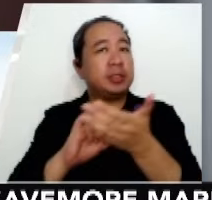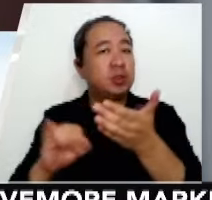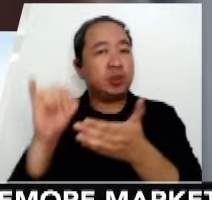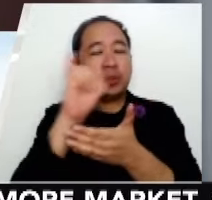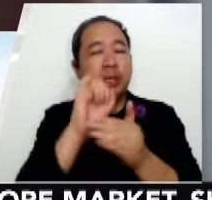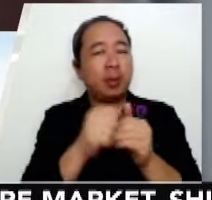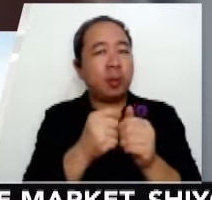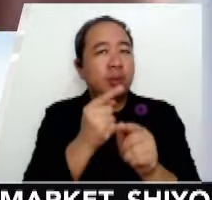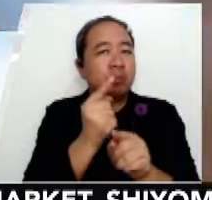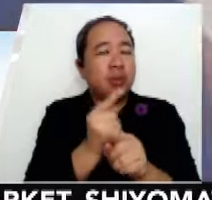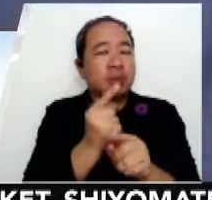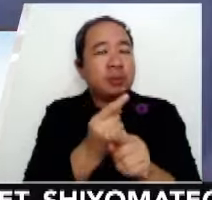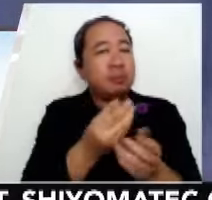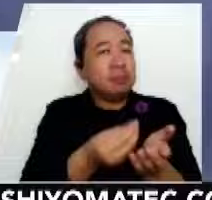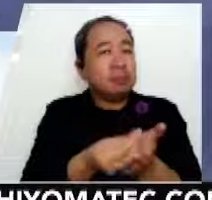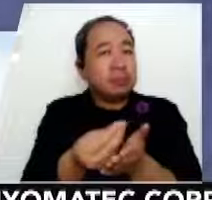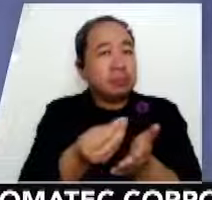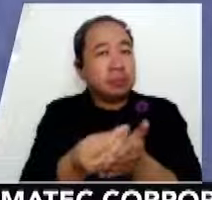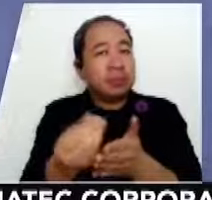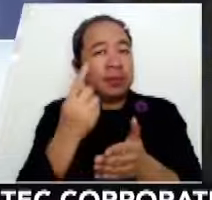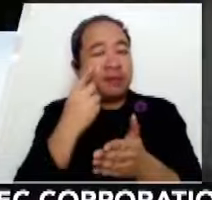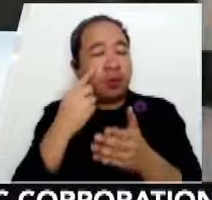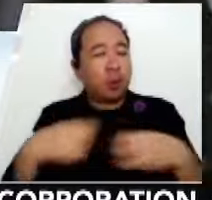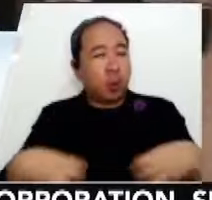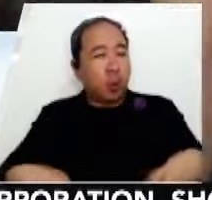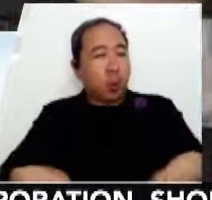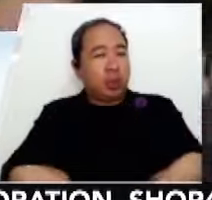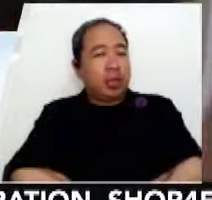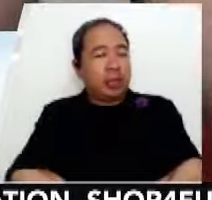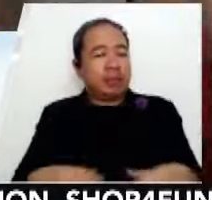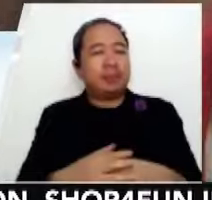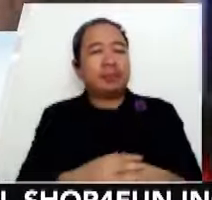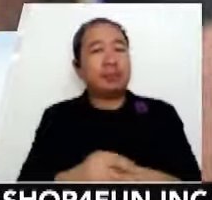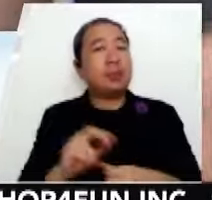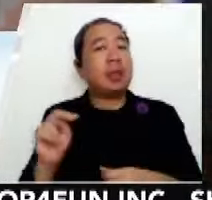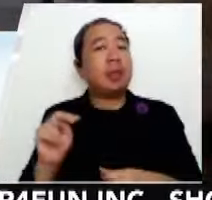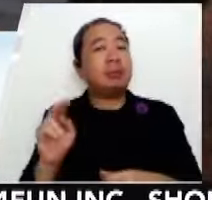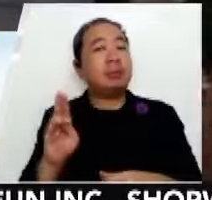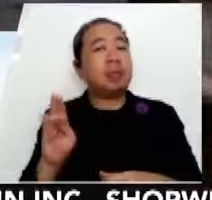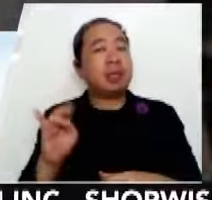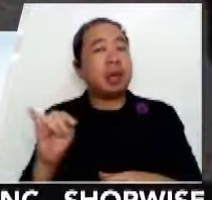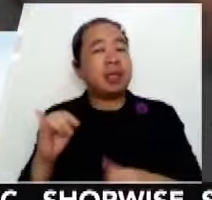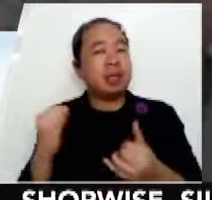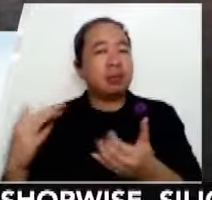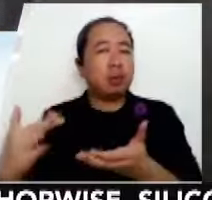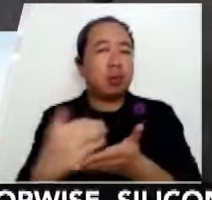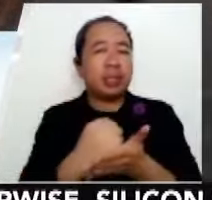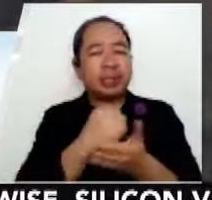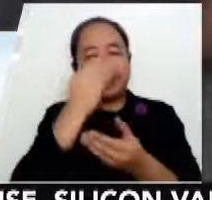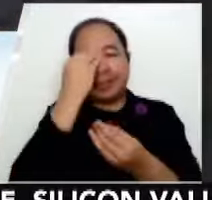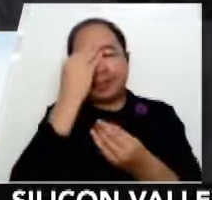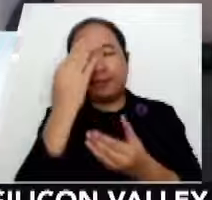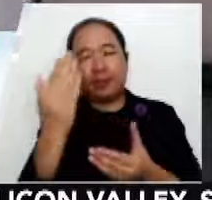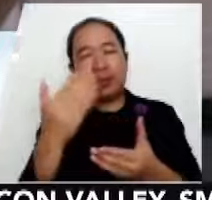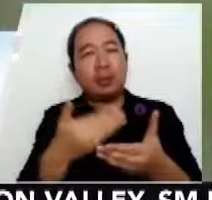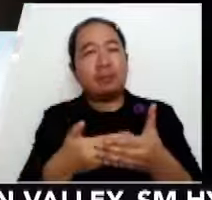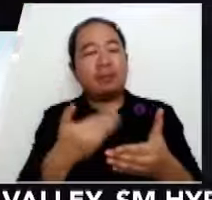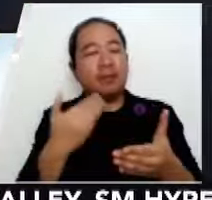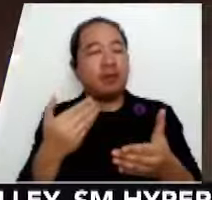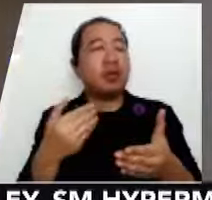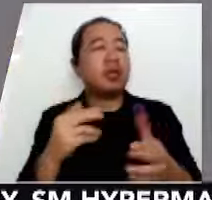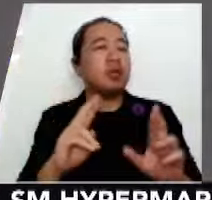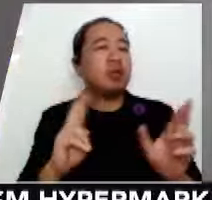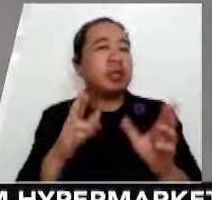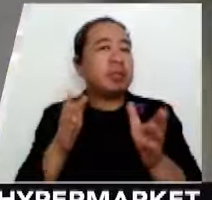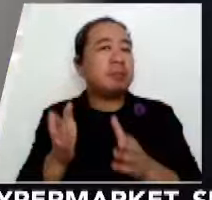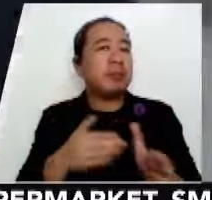proper procurement of our organs. Ang NBI, kinukumpleto na ang lahat ng mga impormasyon bago isilbi ang subpoena para sa tatlong doktor.